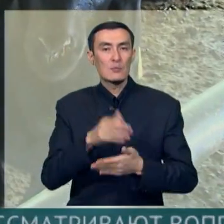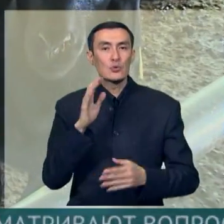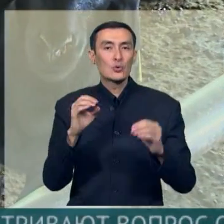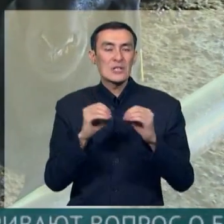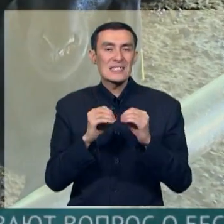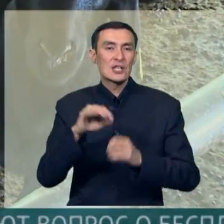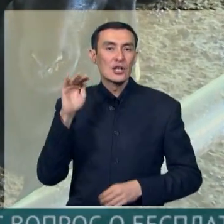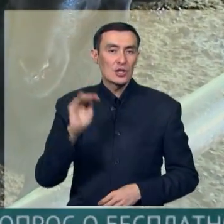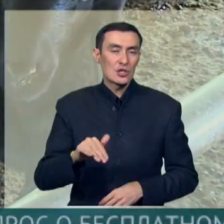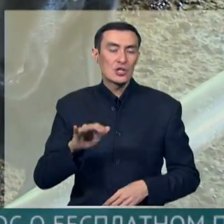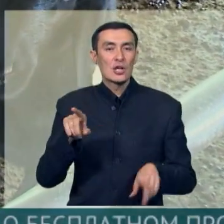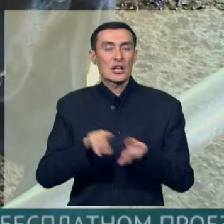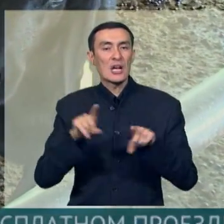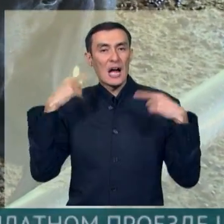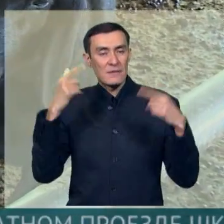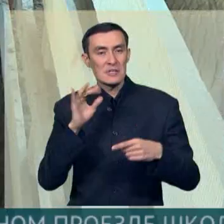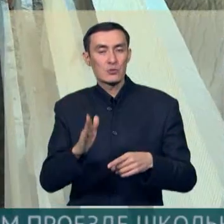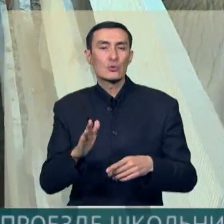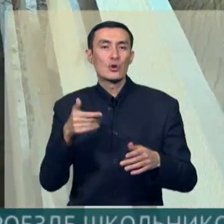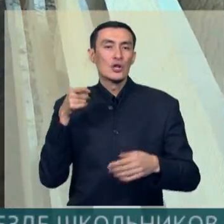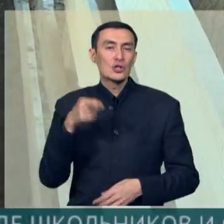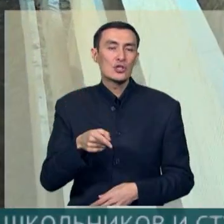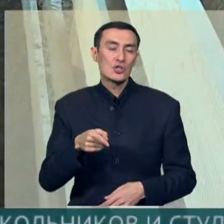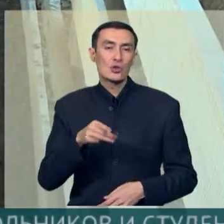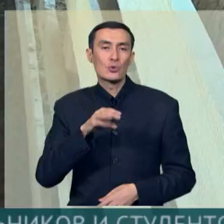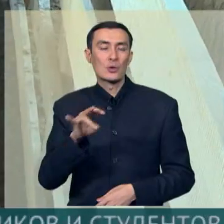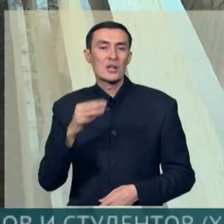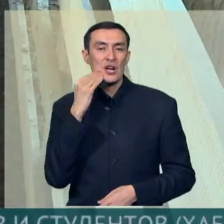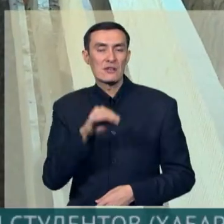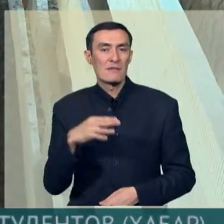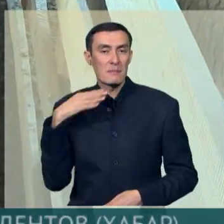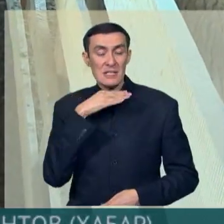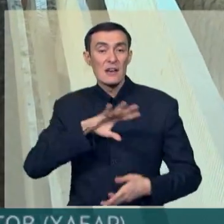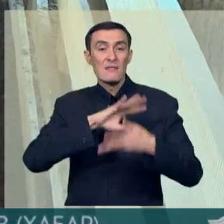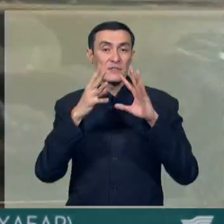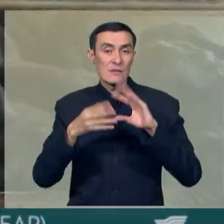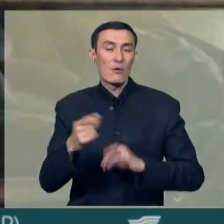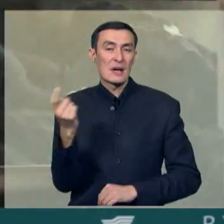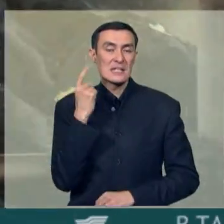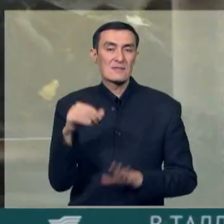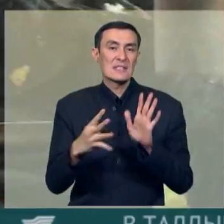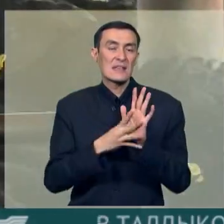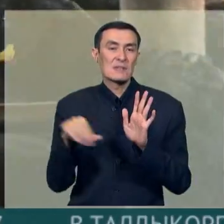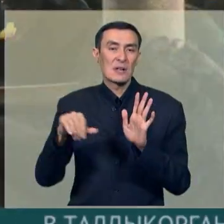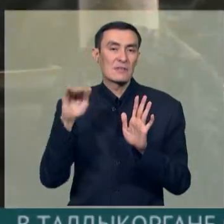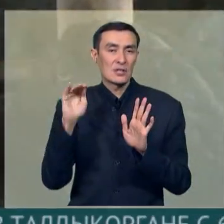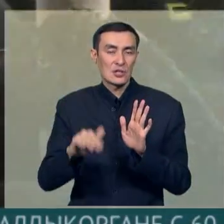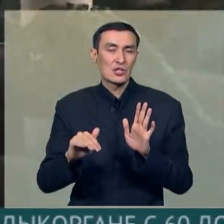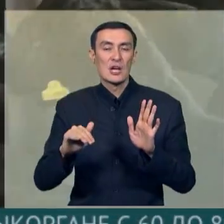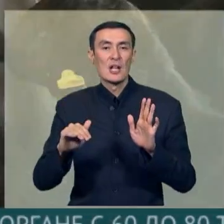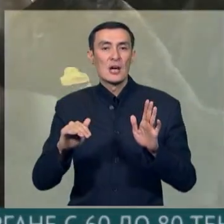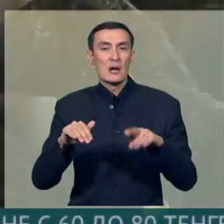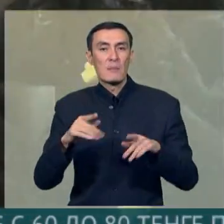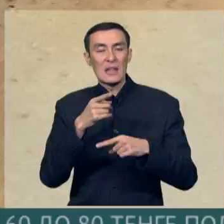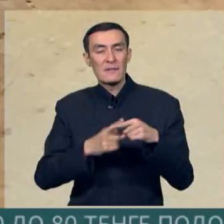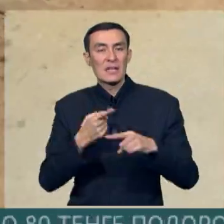10 тысяч овец в год и производить до 1000 тонн качественного мяса. Всего в хозяйстве 9500 голов скота,